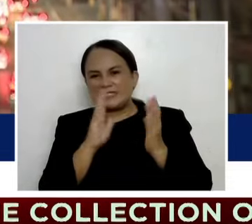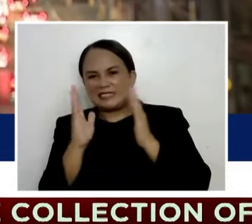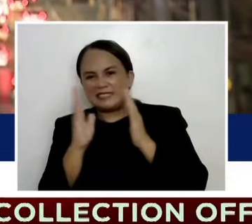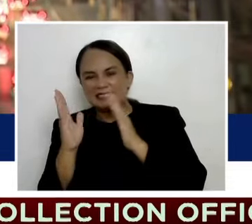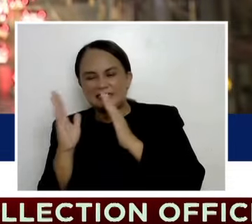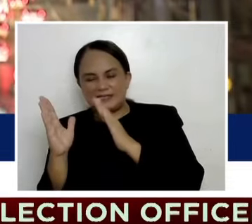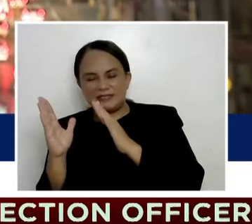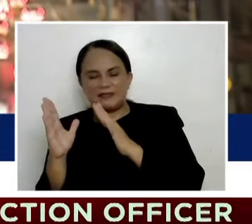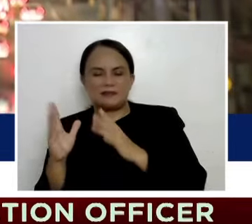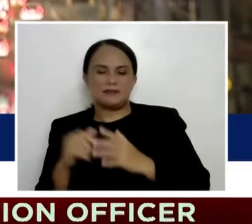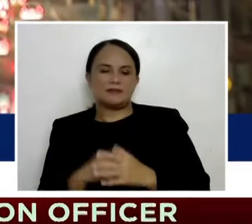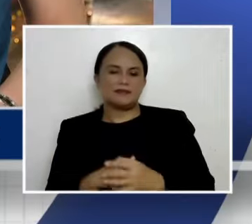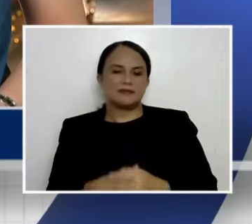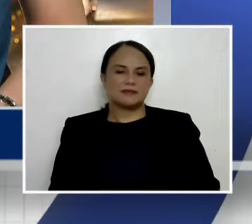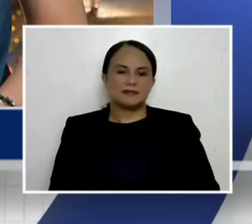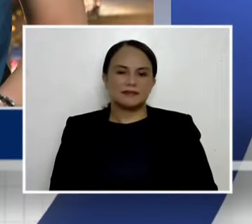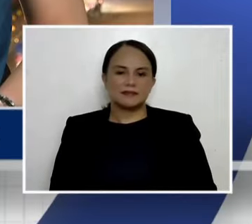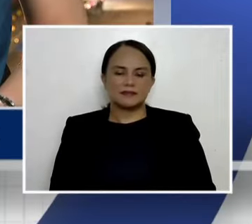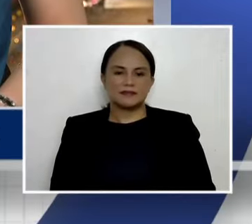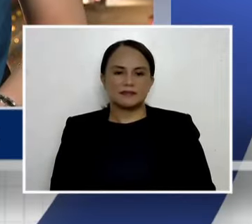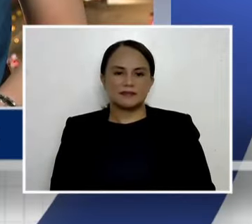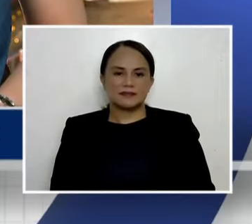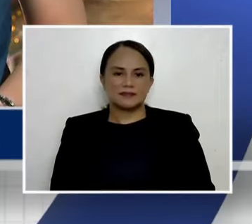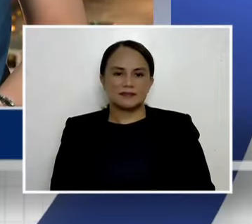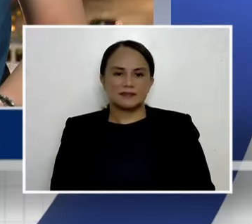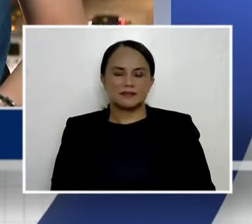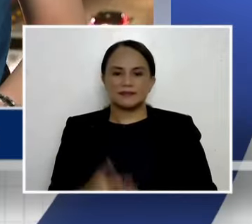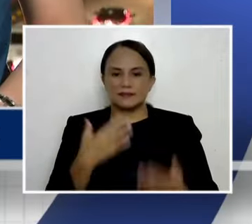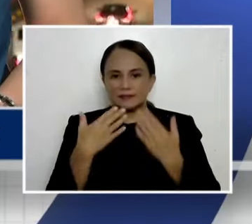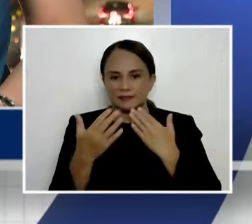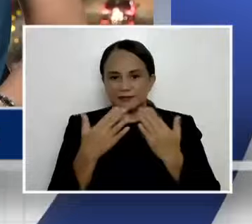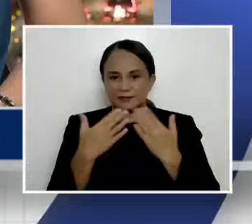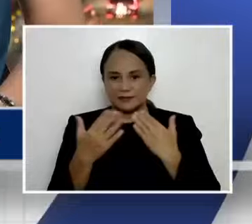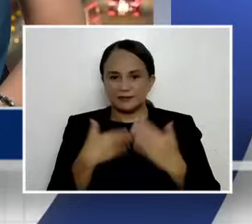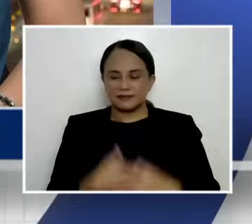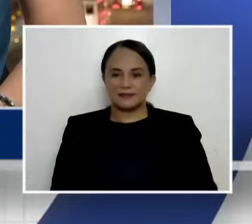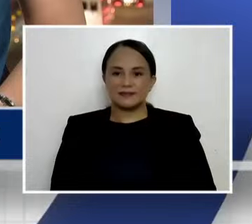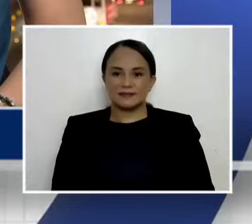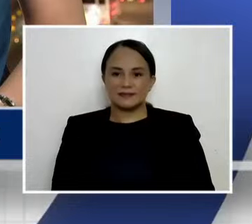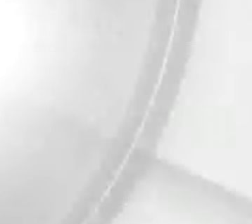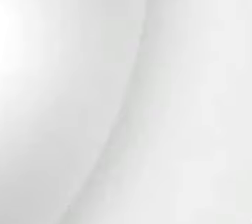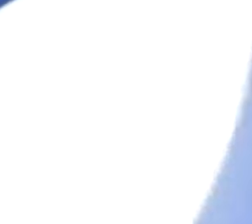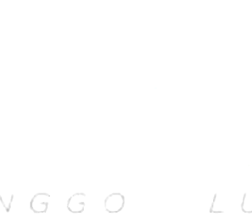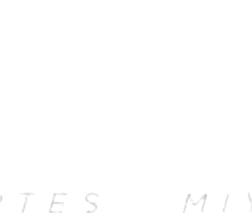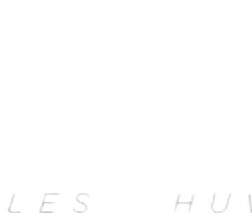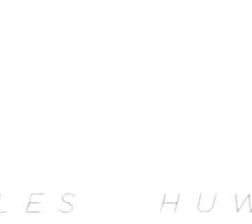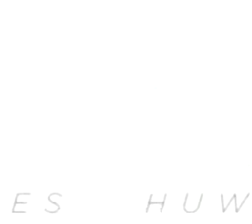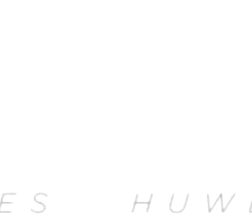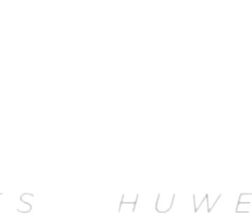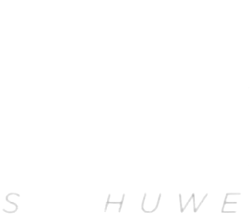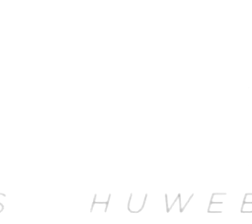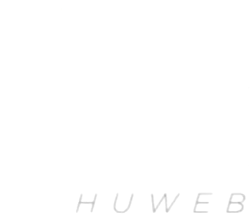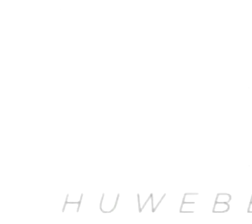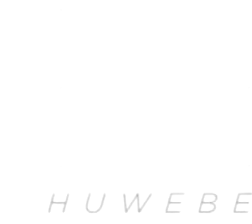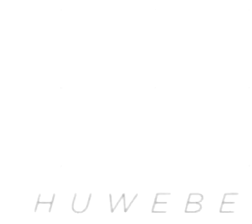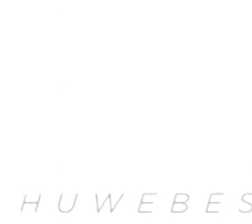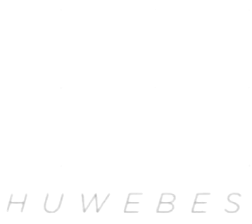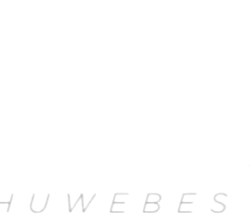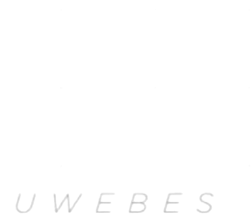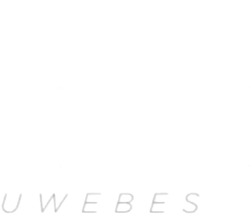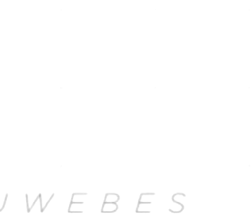trapiko. Bernadette. Maraming salamat, Andrea Tagines. Tuloy-tuloy po ang